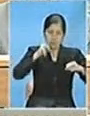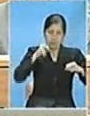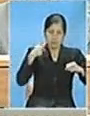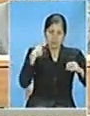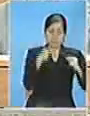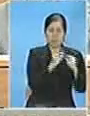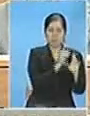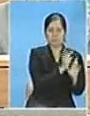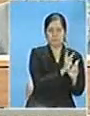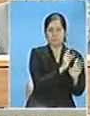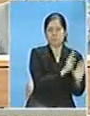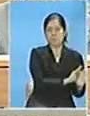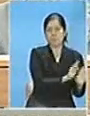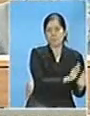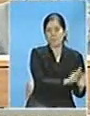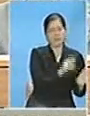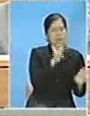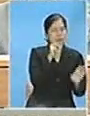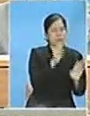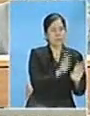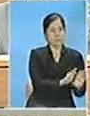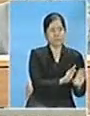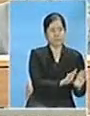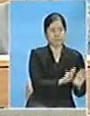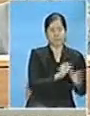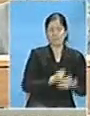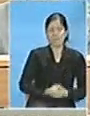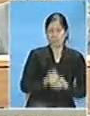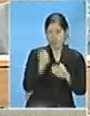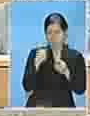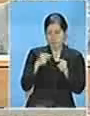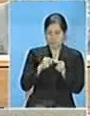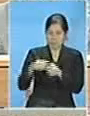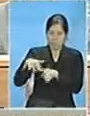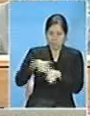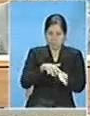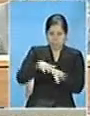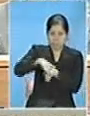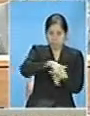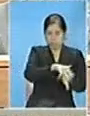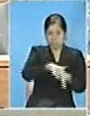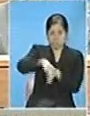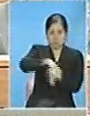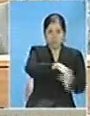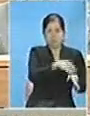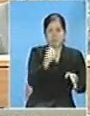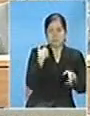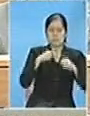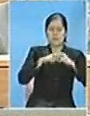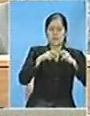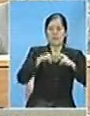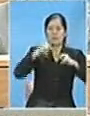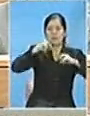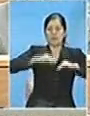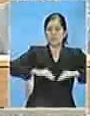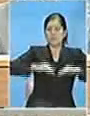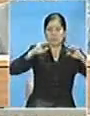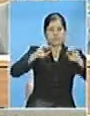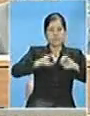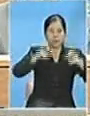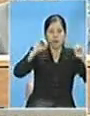ที่สามารถรับน้ำจากคลองและลำรางต่างๆเข้ามาแล้วมันเกิดปัญหาน้ำท่วมท่านไม่เคยไปตรวจดูท่าน